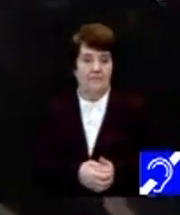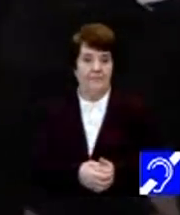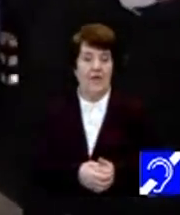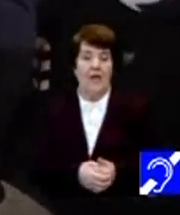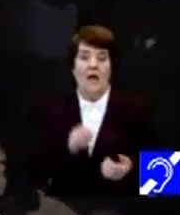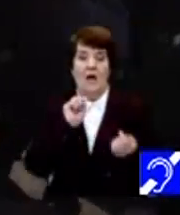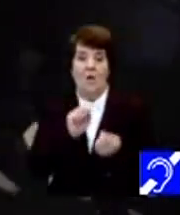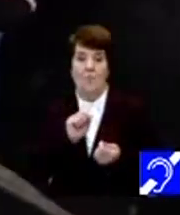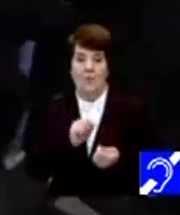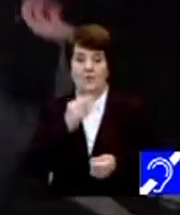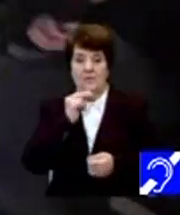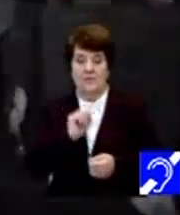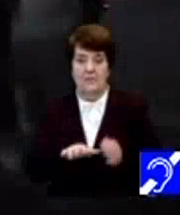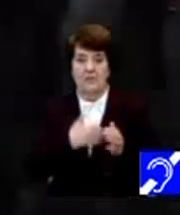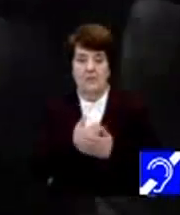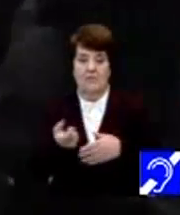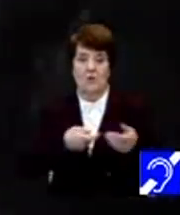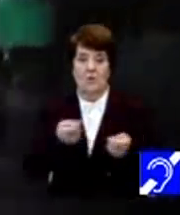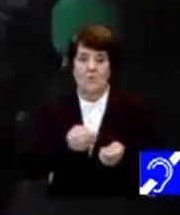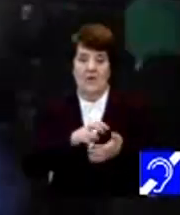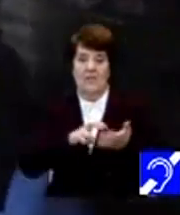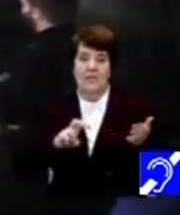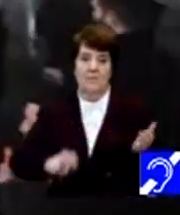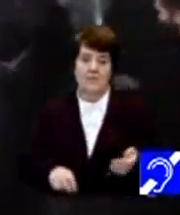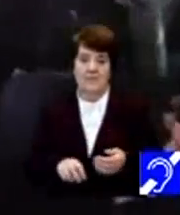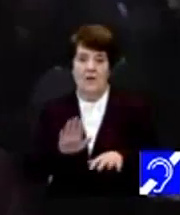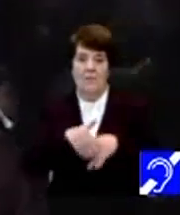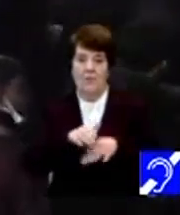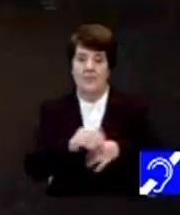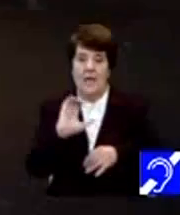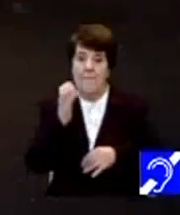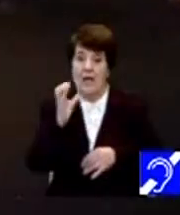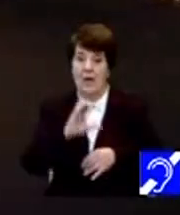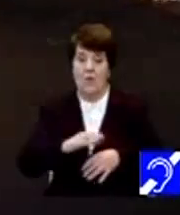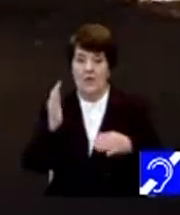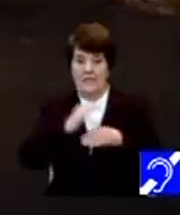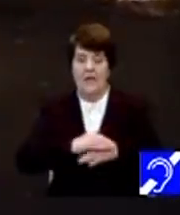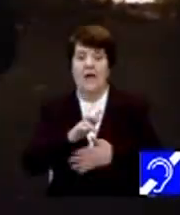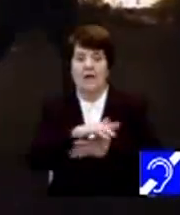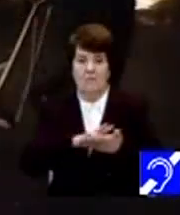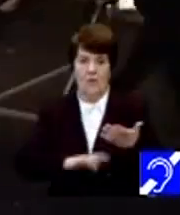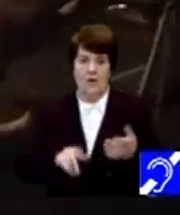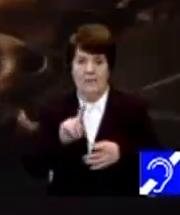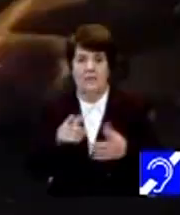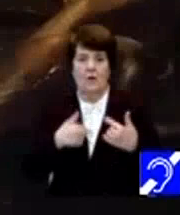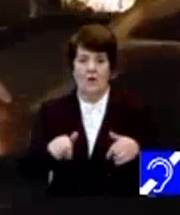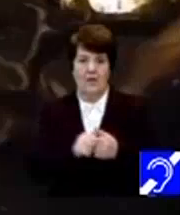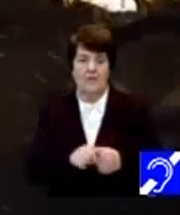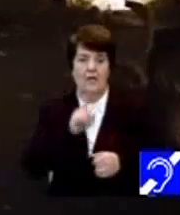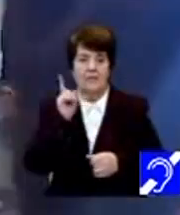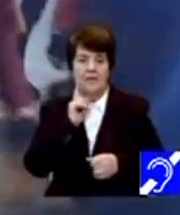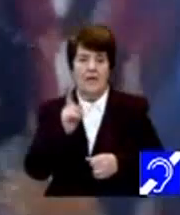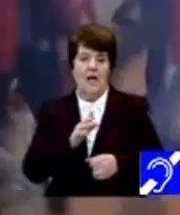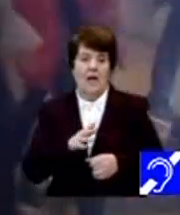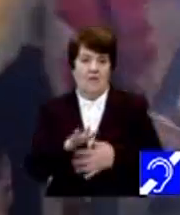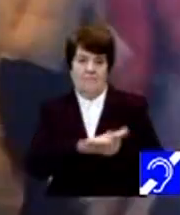objektiv. Opoziția l-a acuzat direct pe șeful guvernului și a cerut demisia. Protestele începute miercuri seară probabil vor continua, anunță